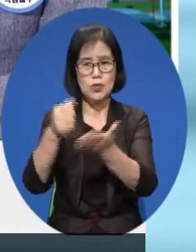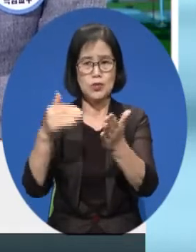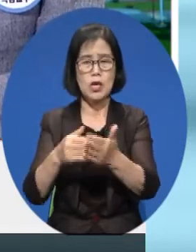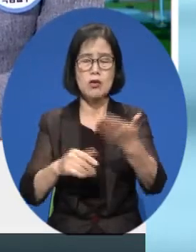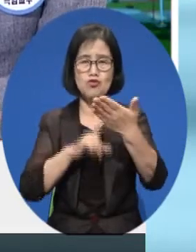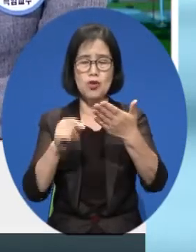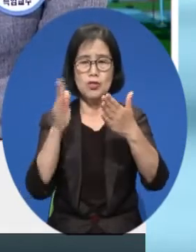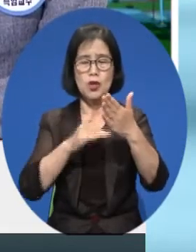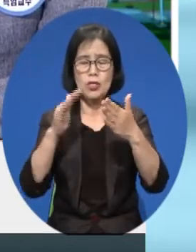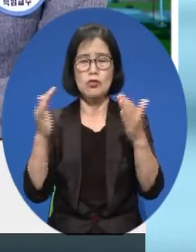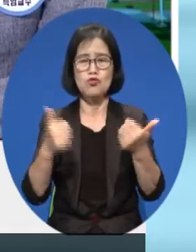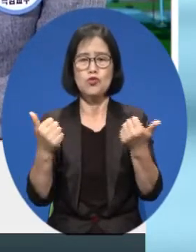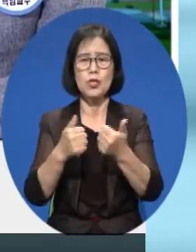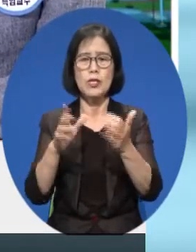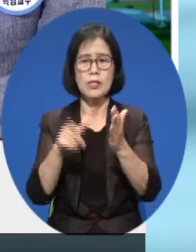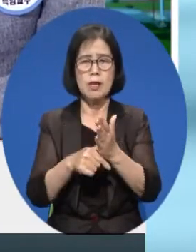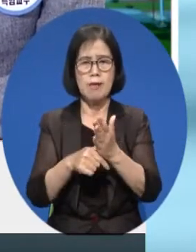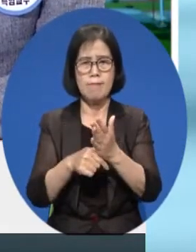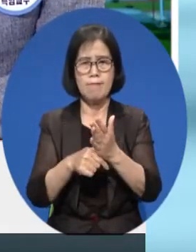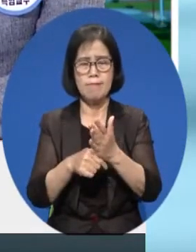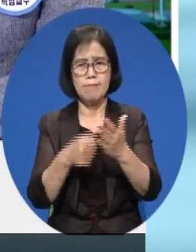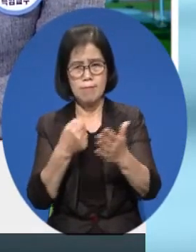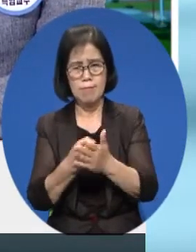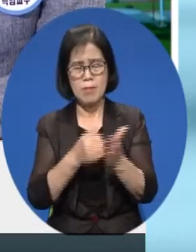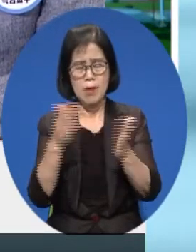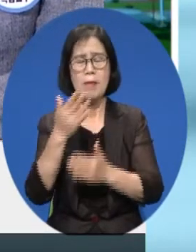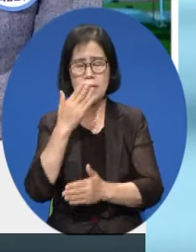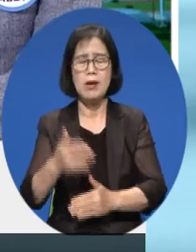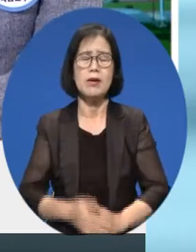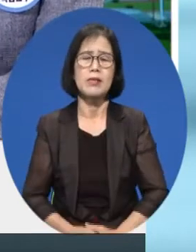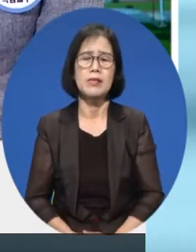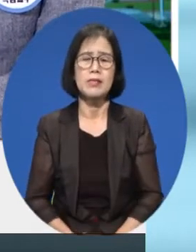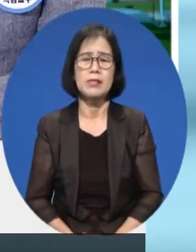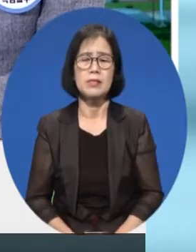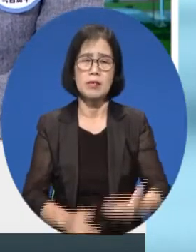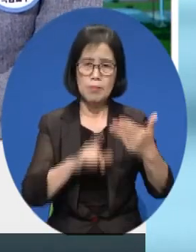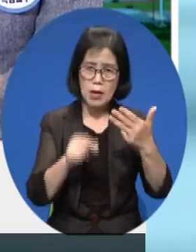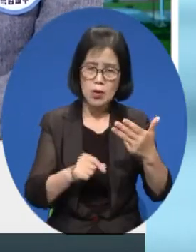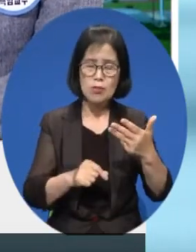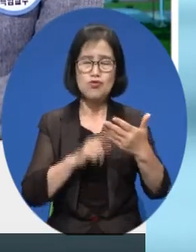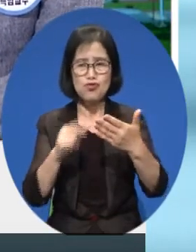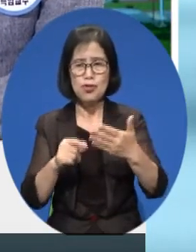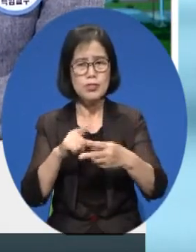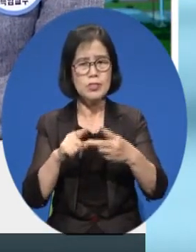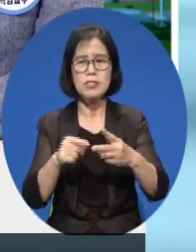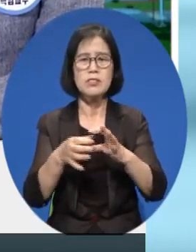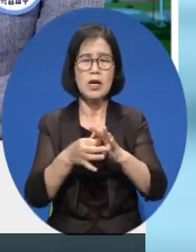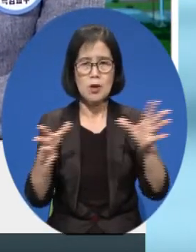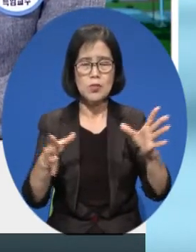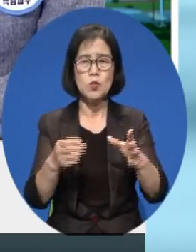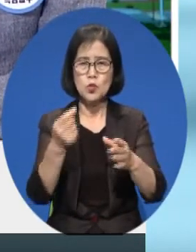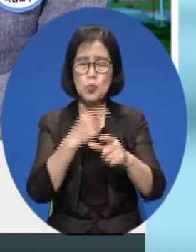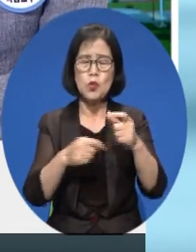9월 정기국회 때 뭐 맘만 먹으면 언제든지 통과시킬 수 있거든요. 그러니까 뭐 8월에 하든 9월에 하든 건 상관이 없으니 조금 더